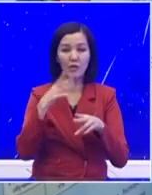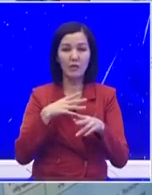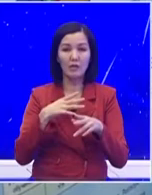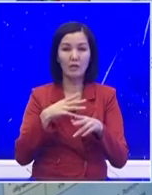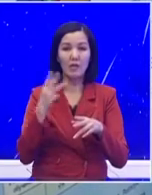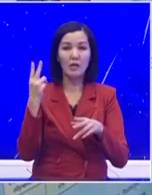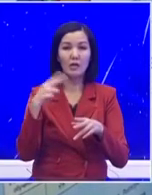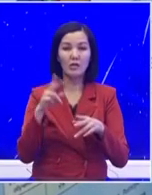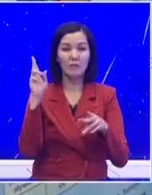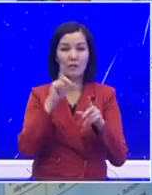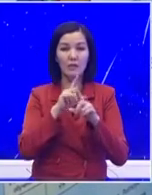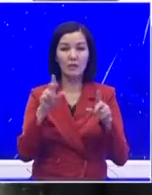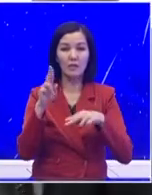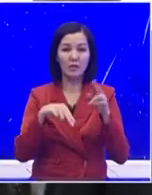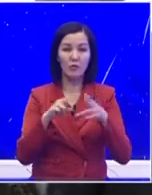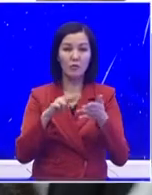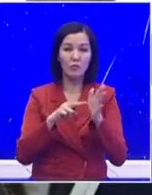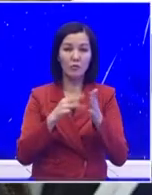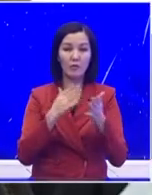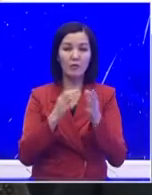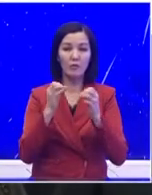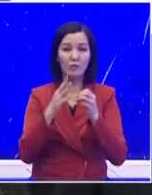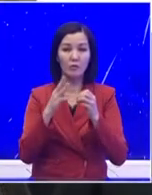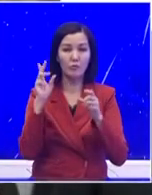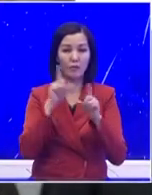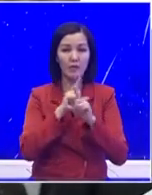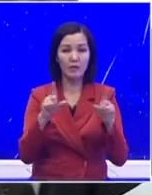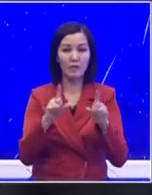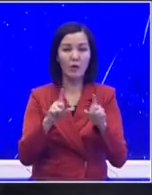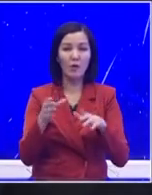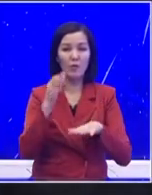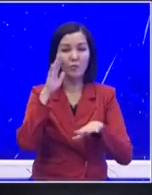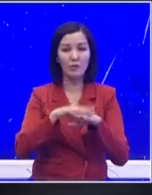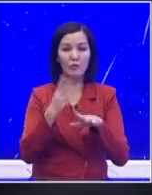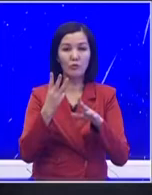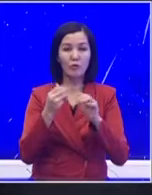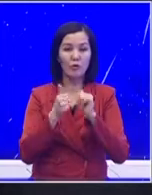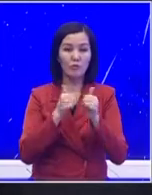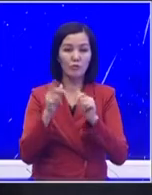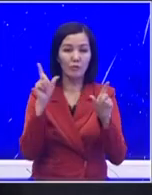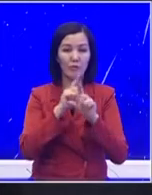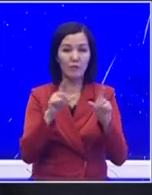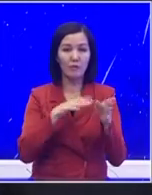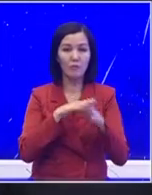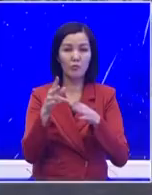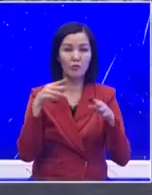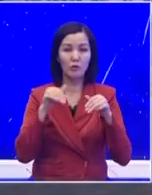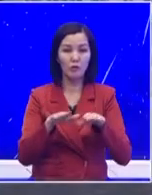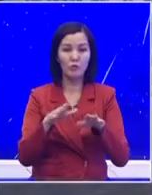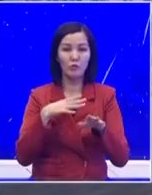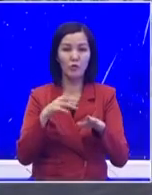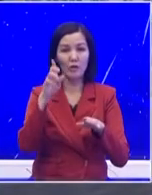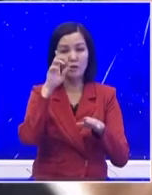өңірде 20 нысан салу көзделген, оның 13-ші мектеп. Облыс басшысының айтуынша, 3 ауысымды мектептер мәселесін толық шешу үшін